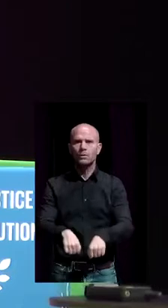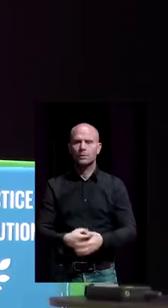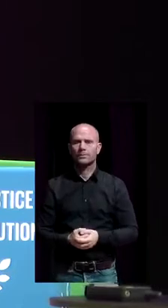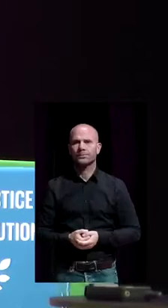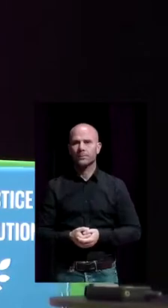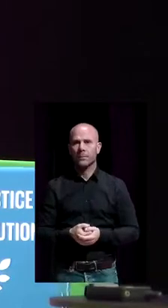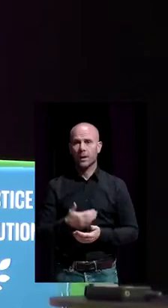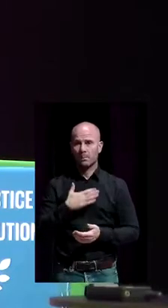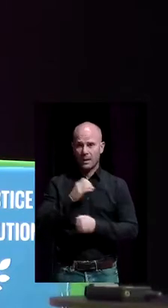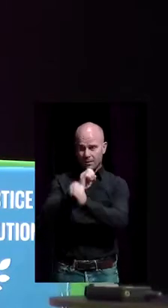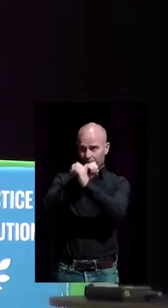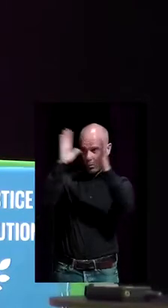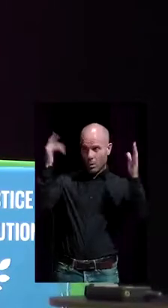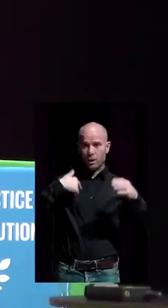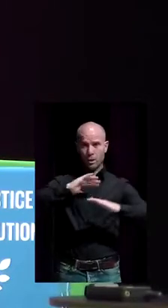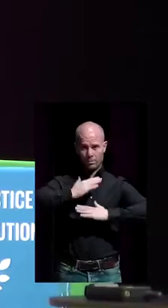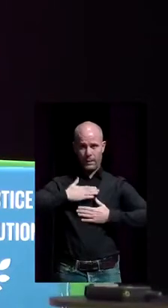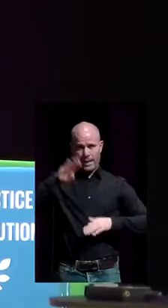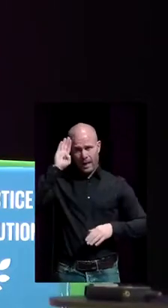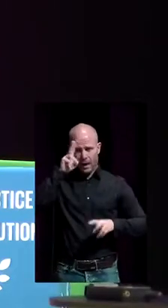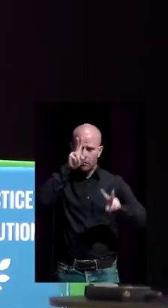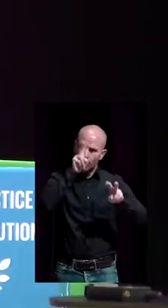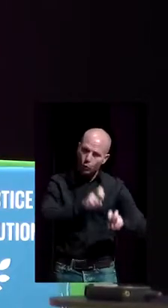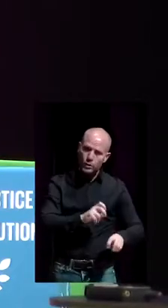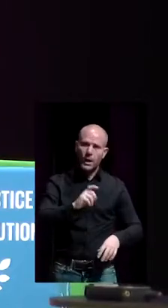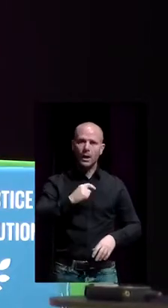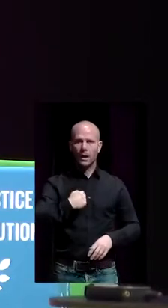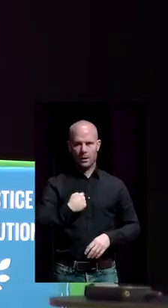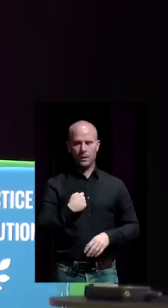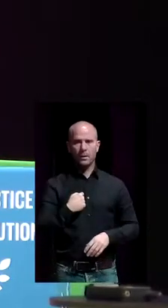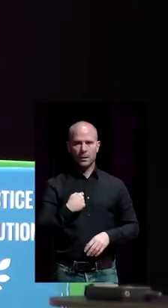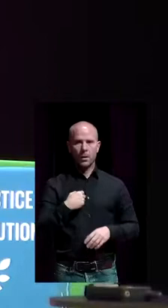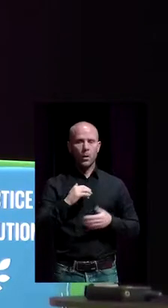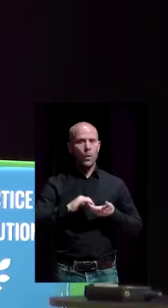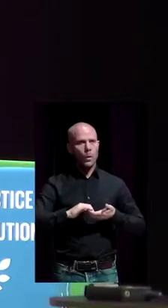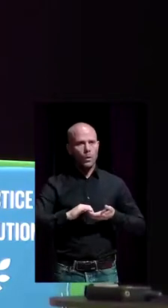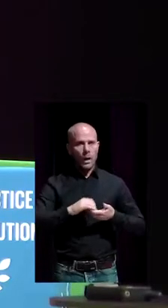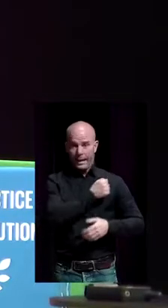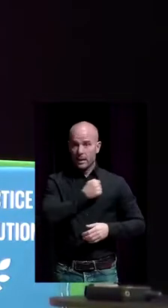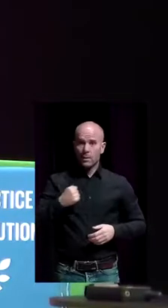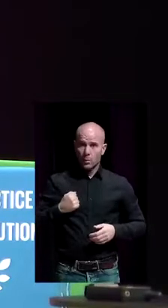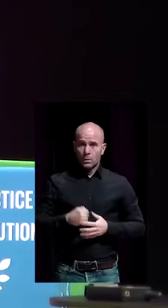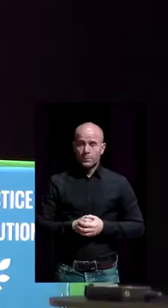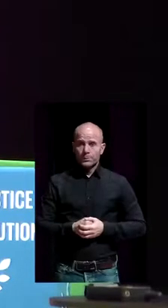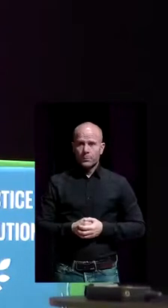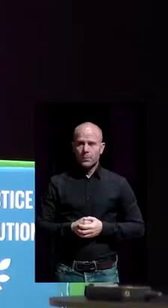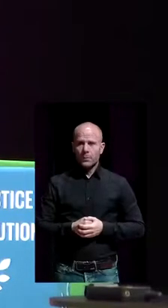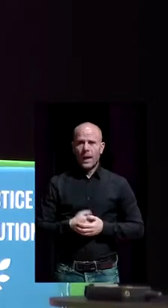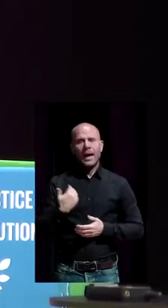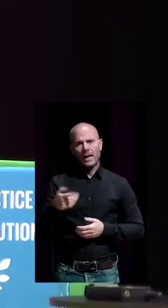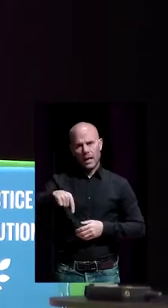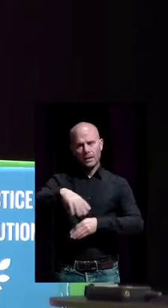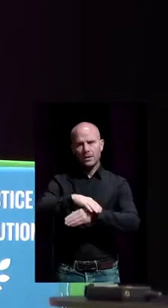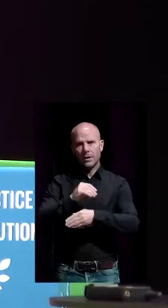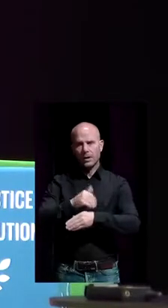Min vision som läkare, forskare och rektor är att vi i Sverige